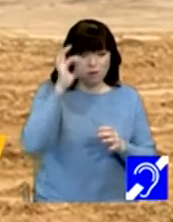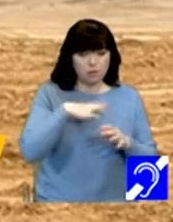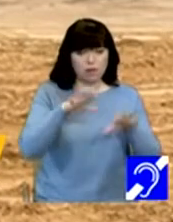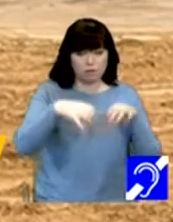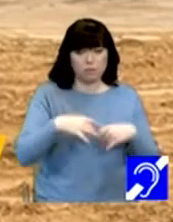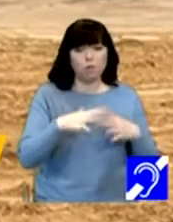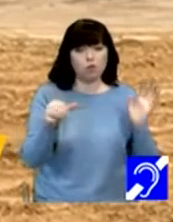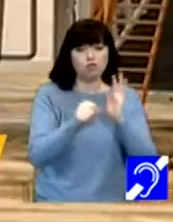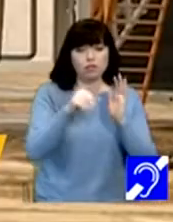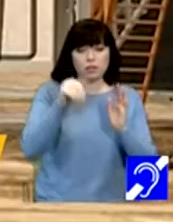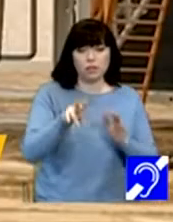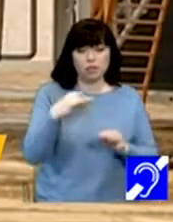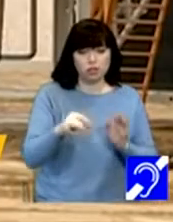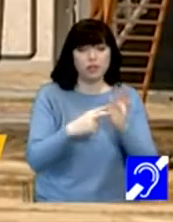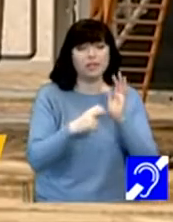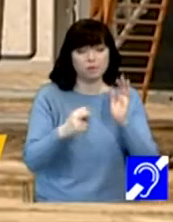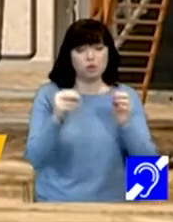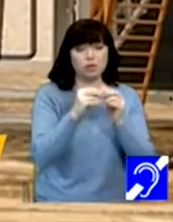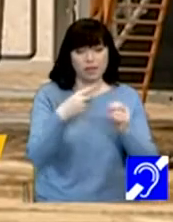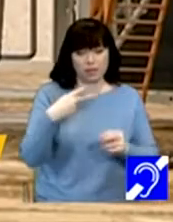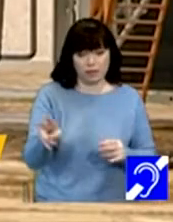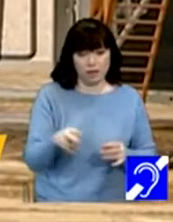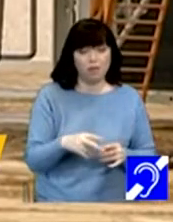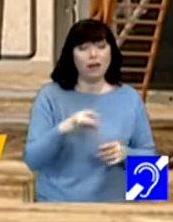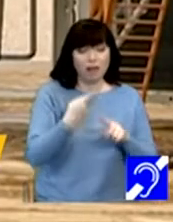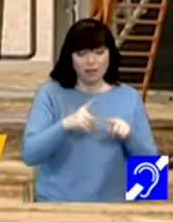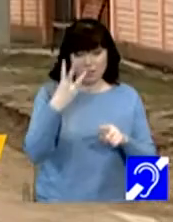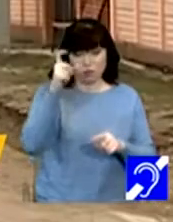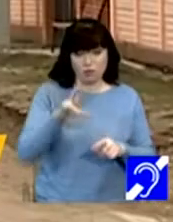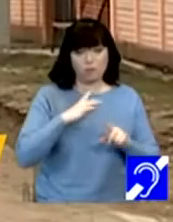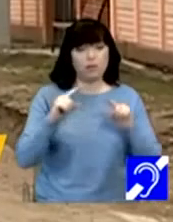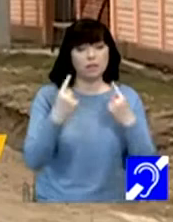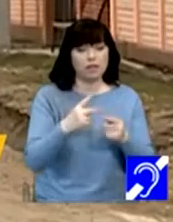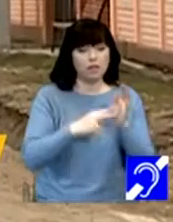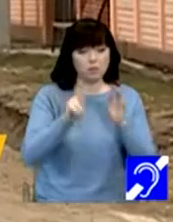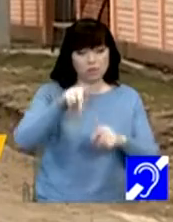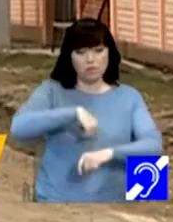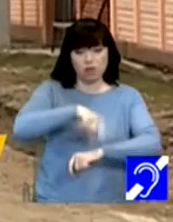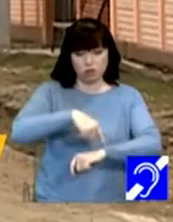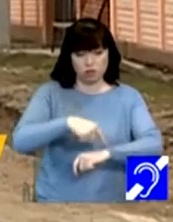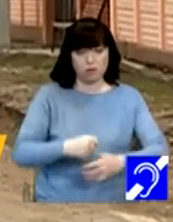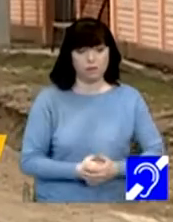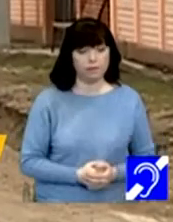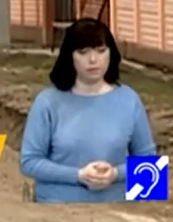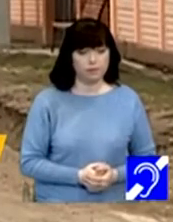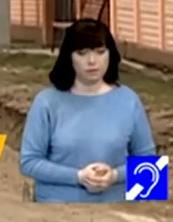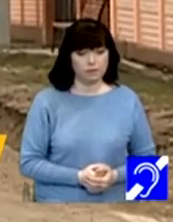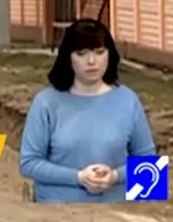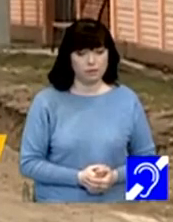peste 6.000 de lei și 710 euro. Cei trei au fost reținuți pentru 72 de ore.